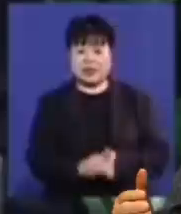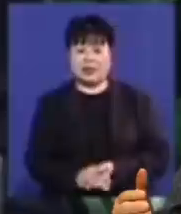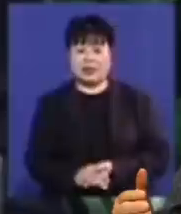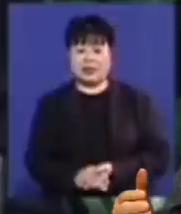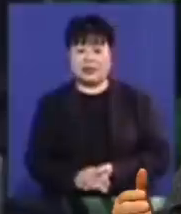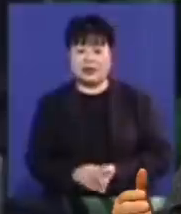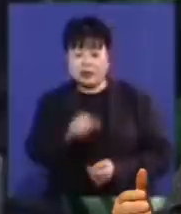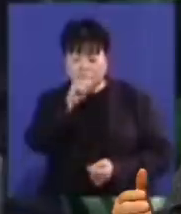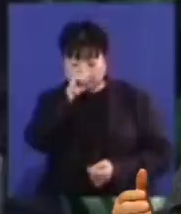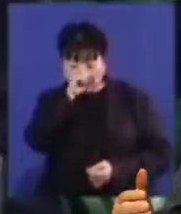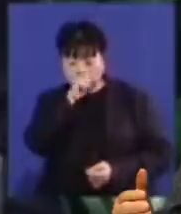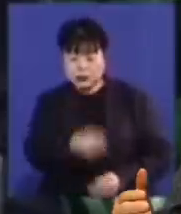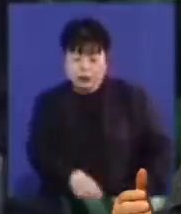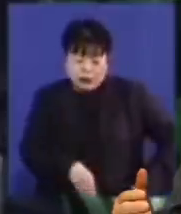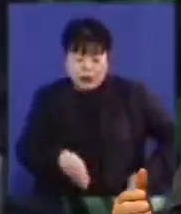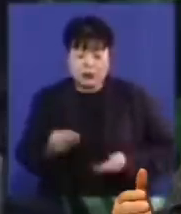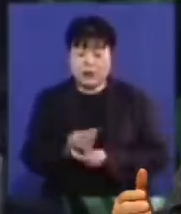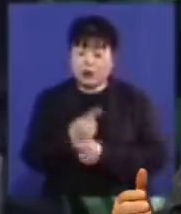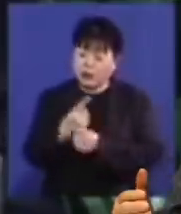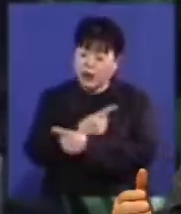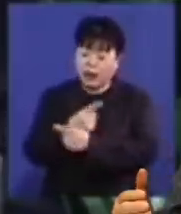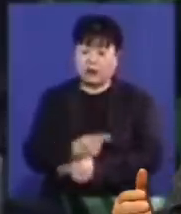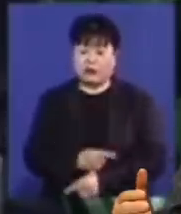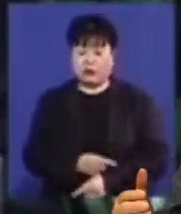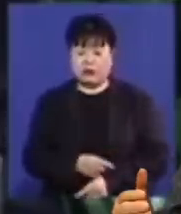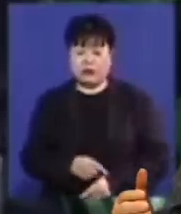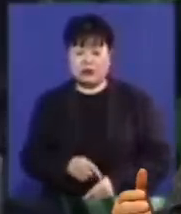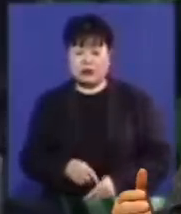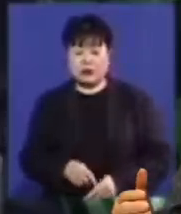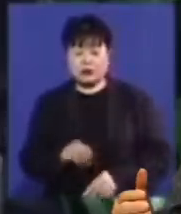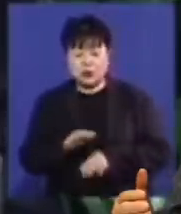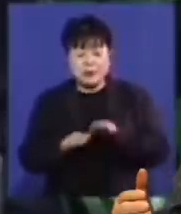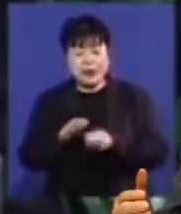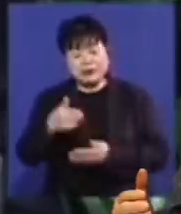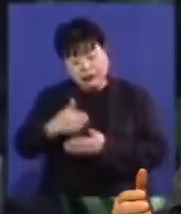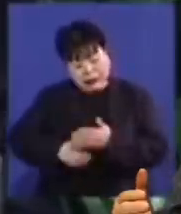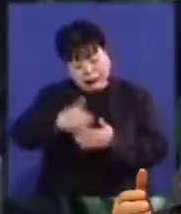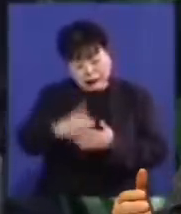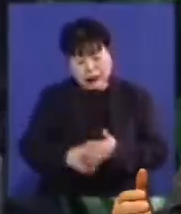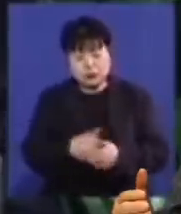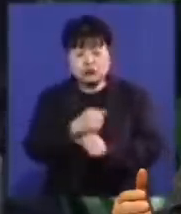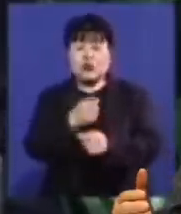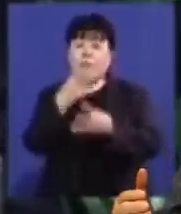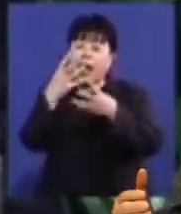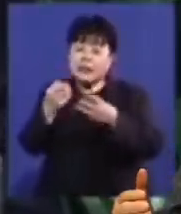진자리 마른 자리 갈아 누이고 손발이 다닳도록 수고를 합니다.